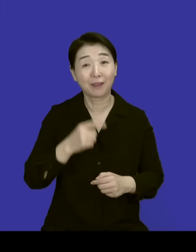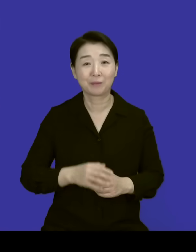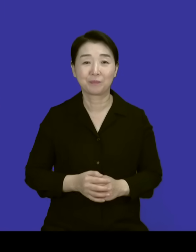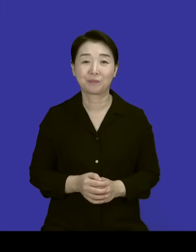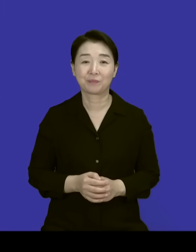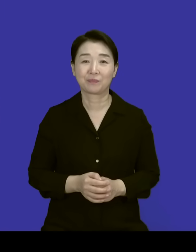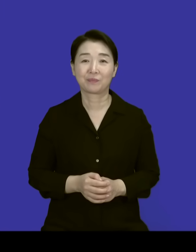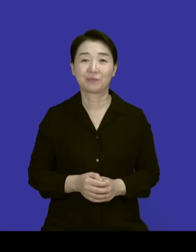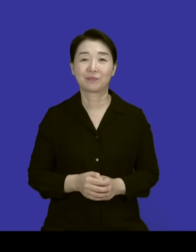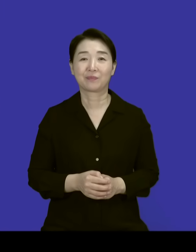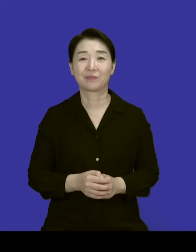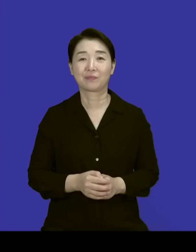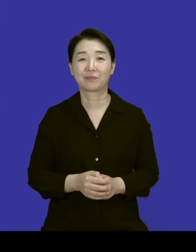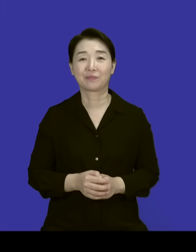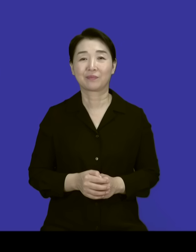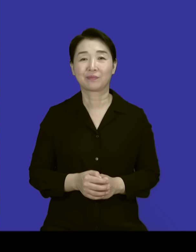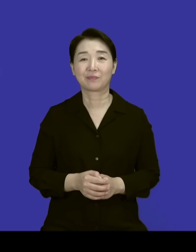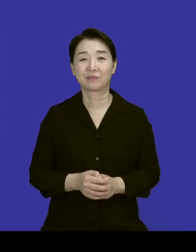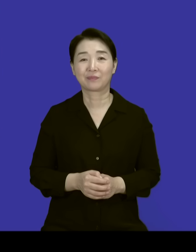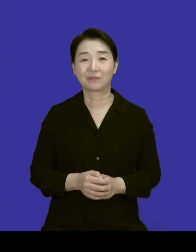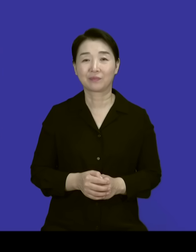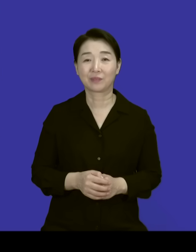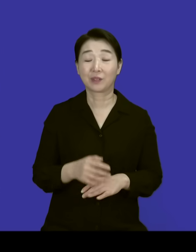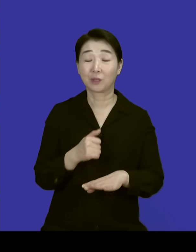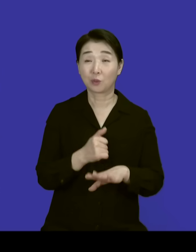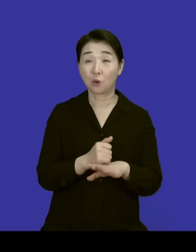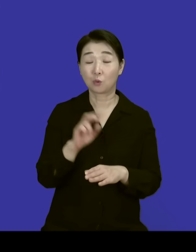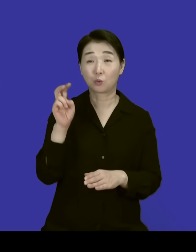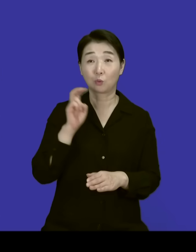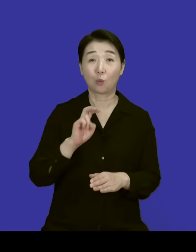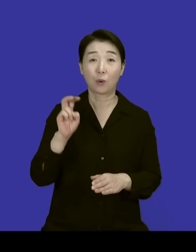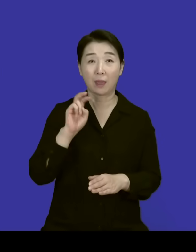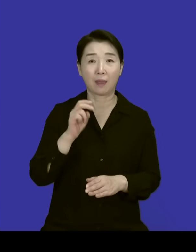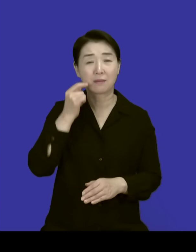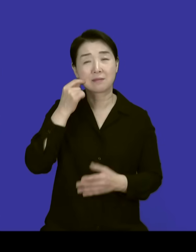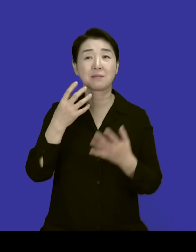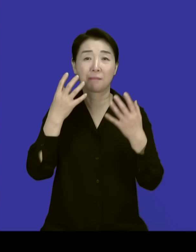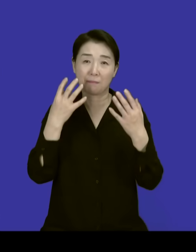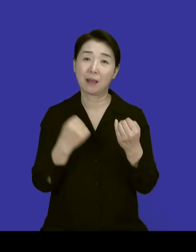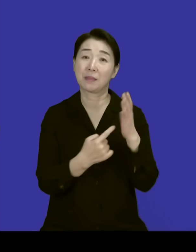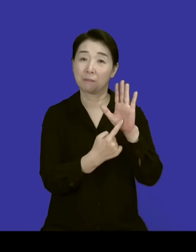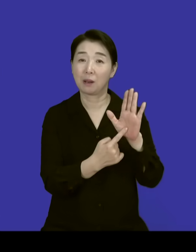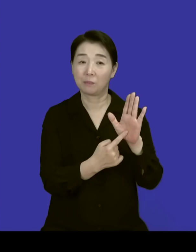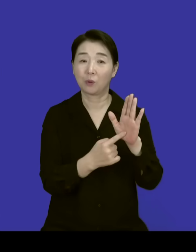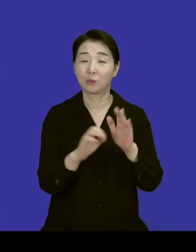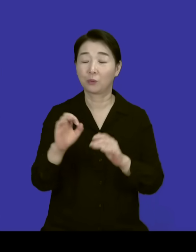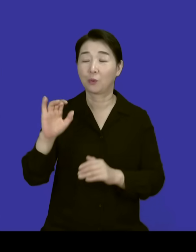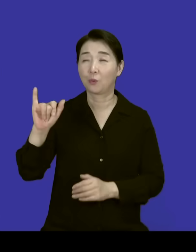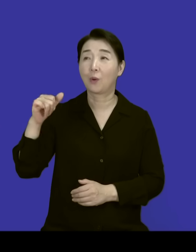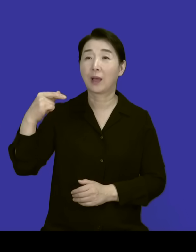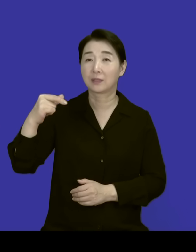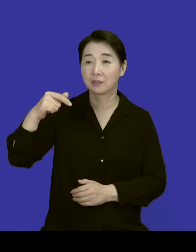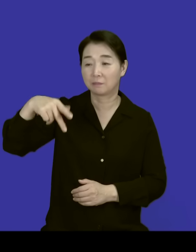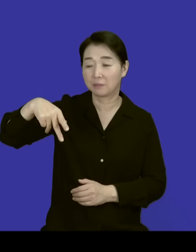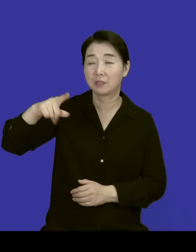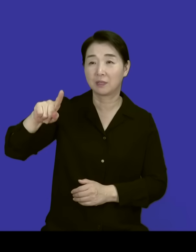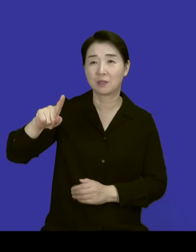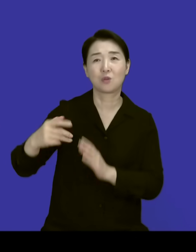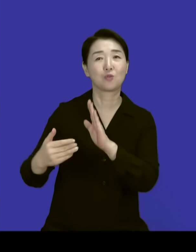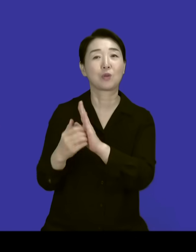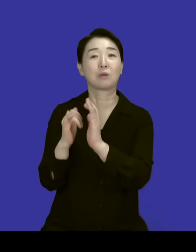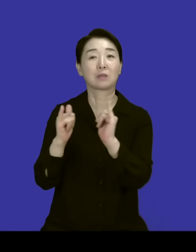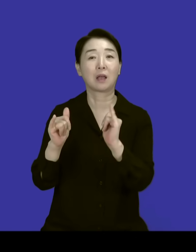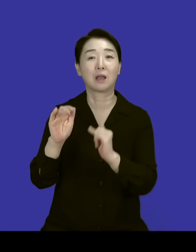경우들이 대체로 많아요. 예, 그래서 이제 히트곡들을 많이 발표하게 되시면서 네네. 이제 최고 프로듀서가 되셨잖아요. 네네네. 빅뱅 노래 터졌을